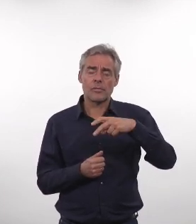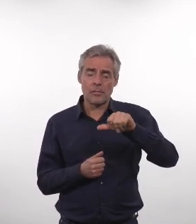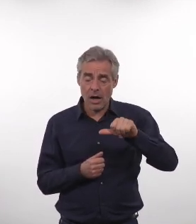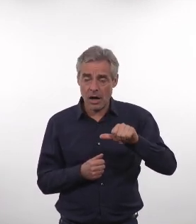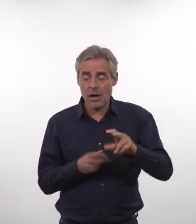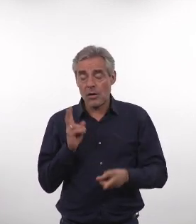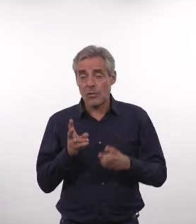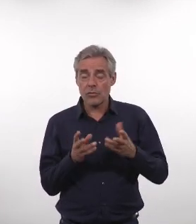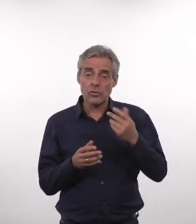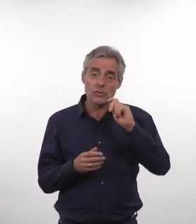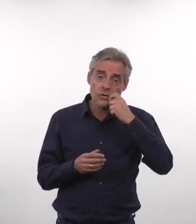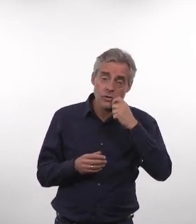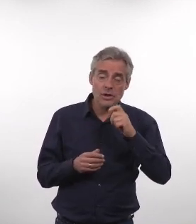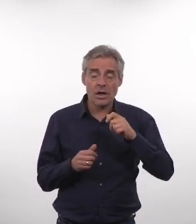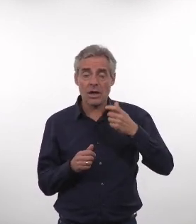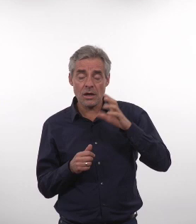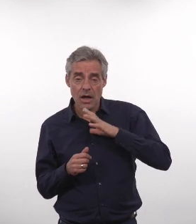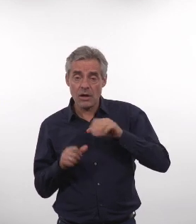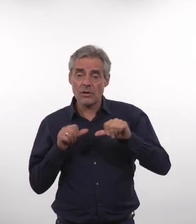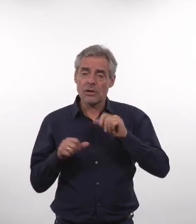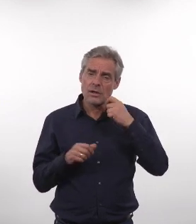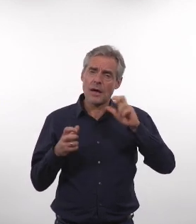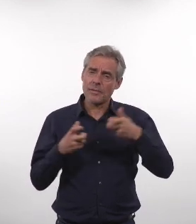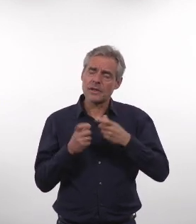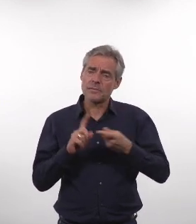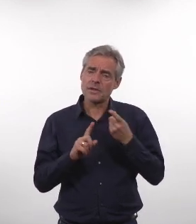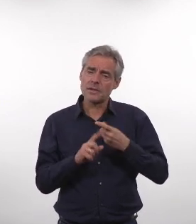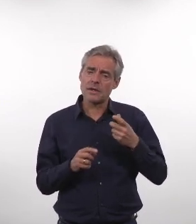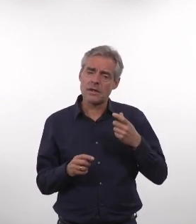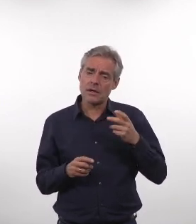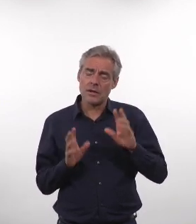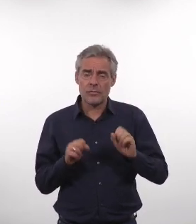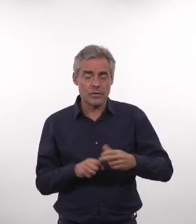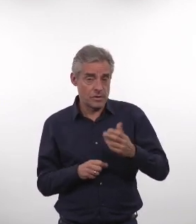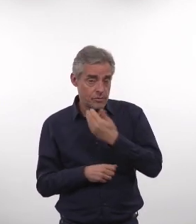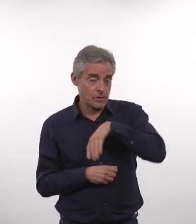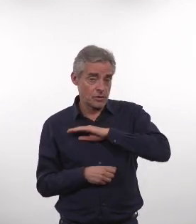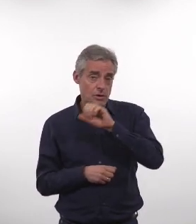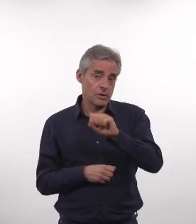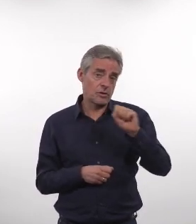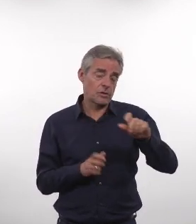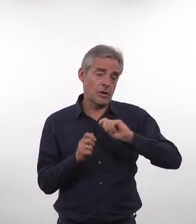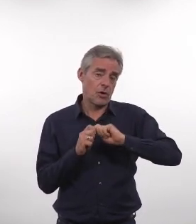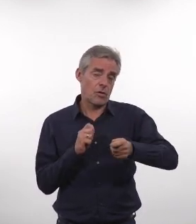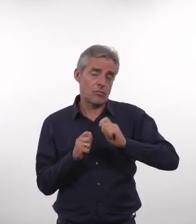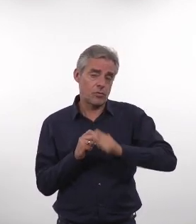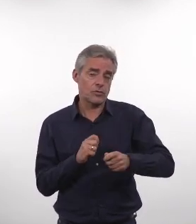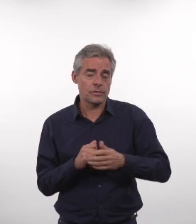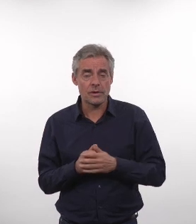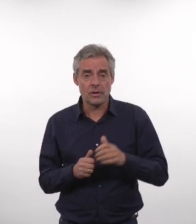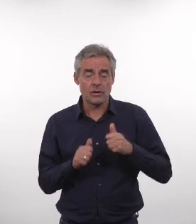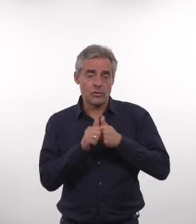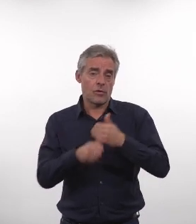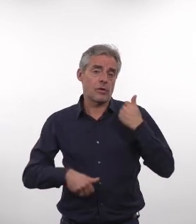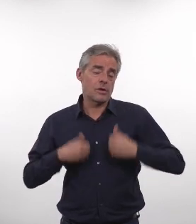plus, maintenant, pour les chirurgiens dentistes, il y a une tarification pour le MEOPA, donc ça peut être pris en charge dans le cadre du handicap.